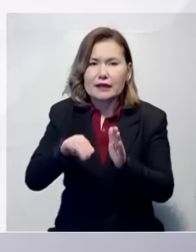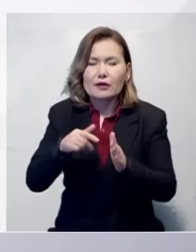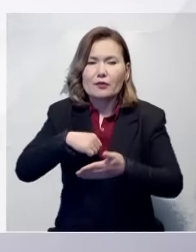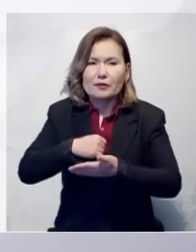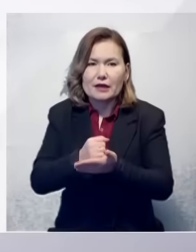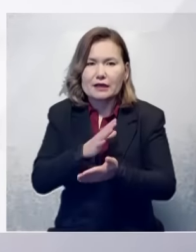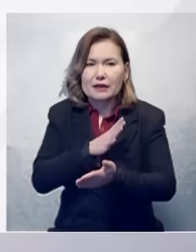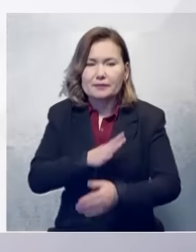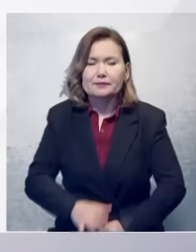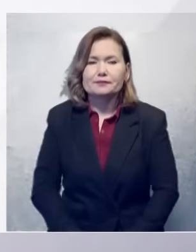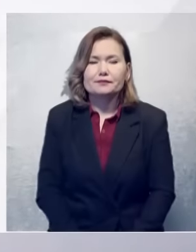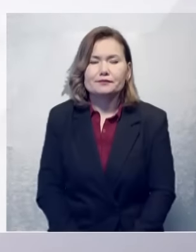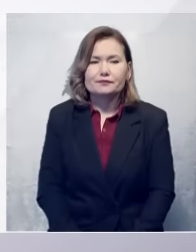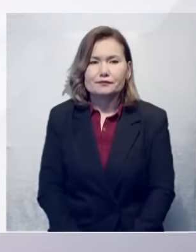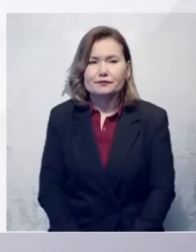бекітілді.